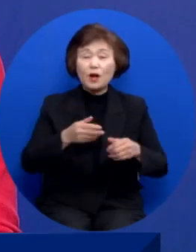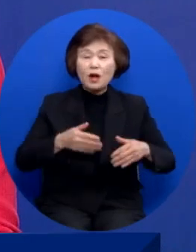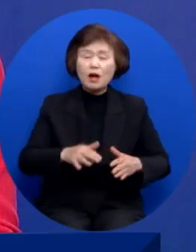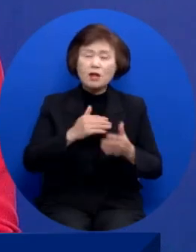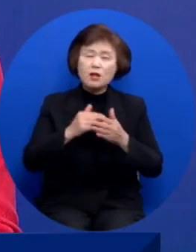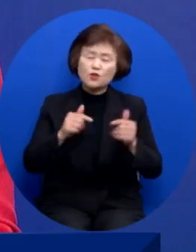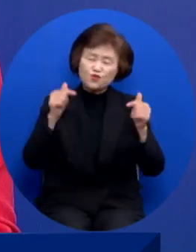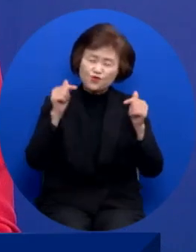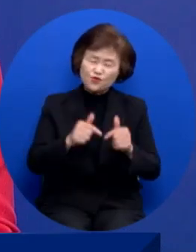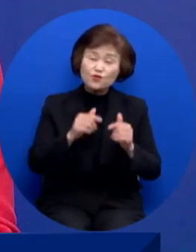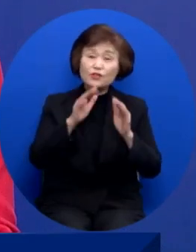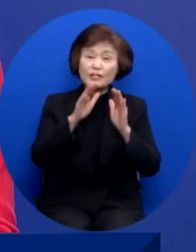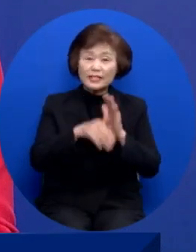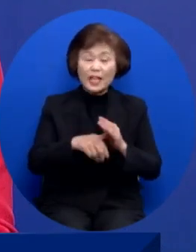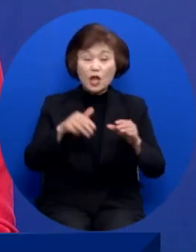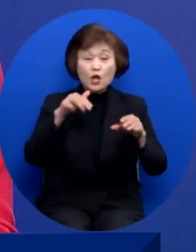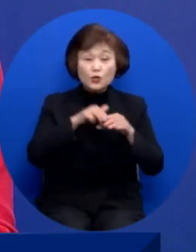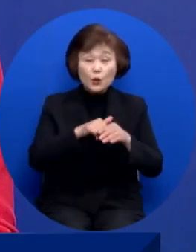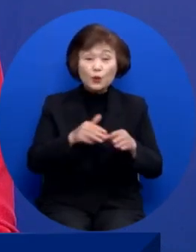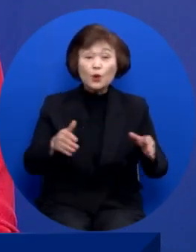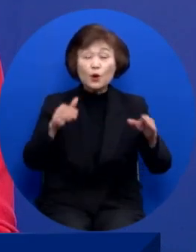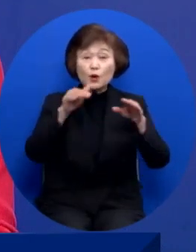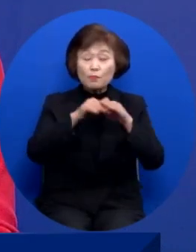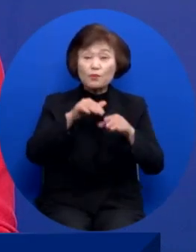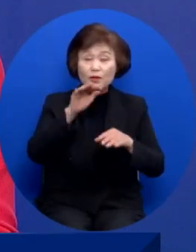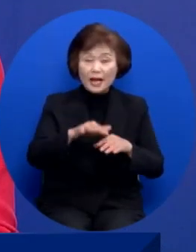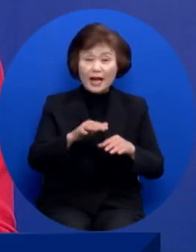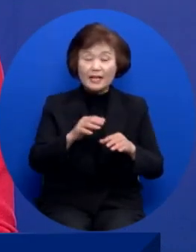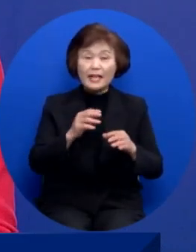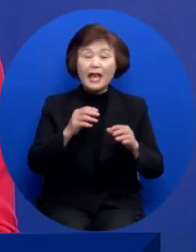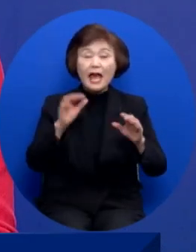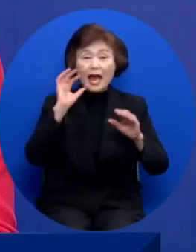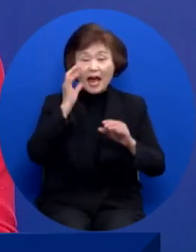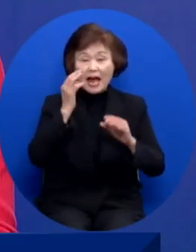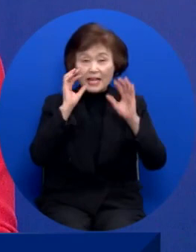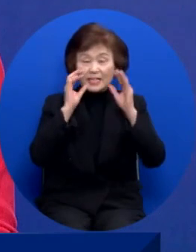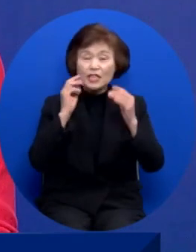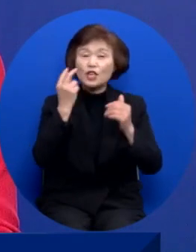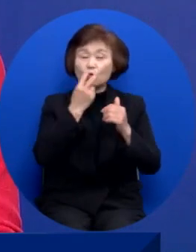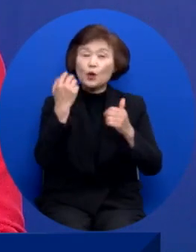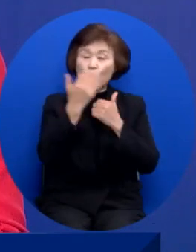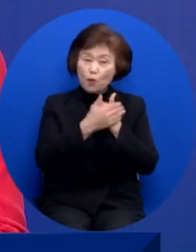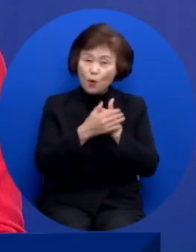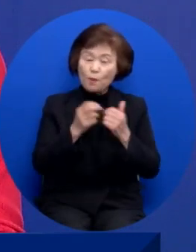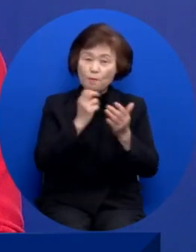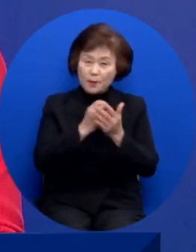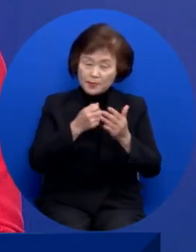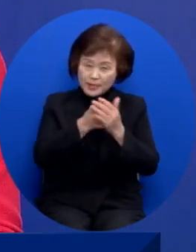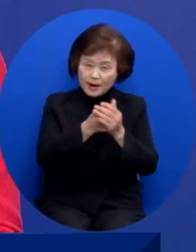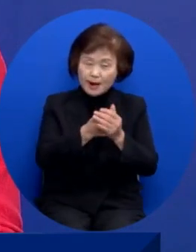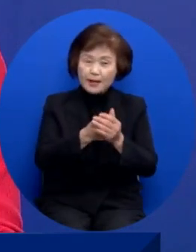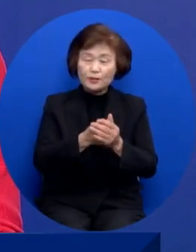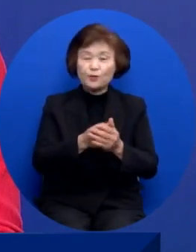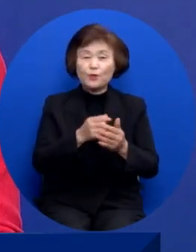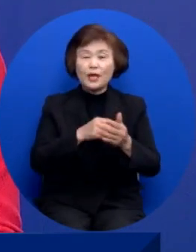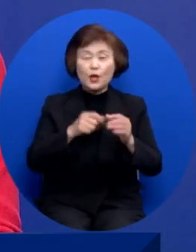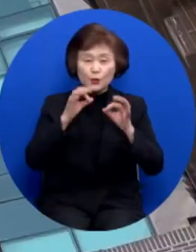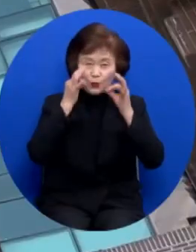시대를 맞아 종교시설 아동돌봄 입법화 추진에 박차를 가하겠다고 전했습니다 이현지